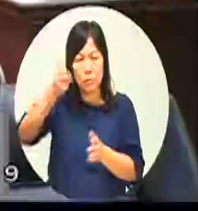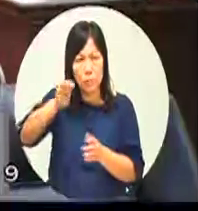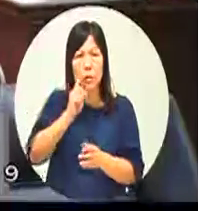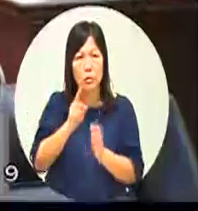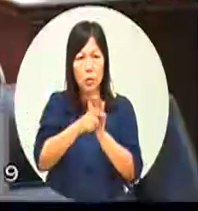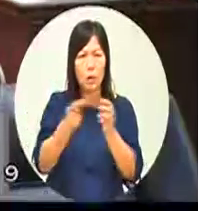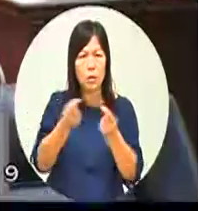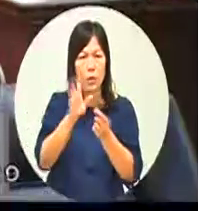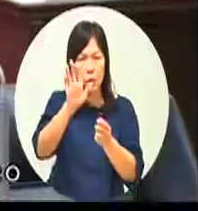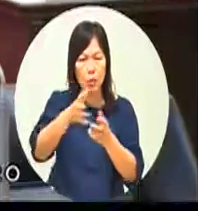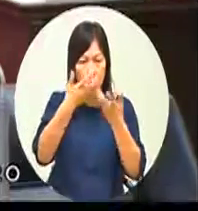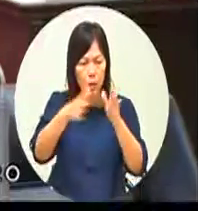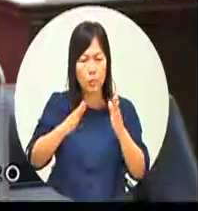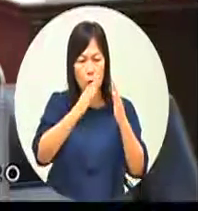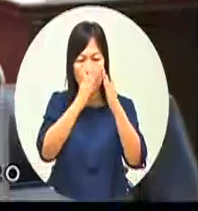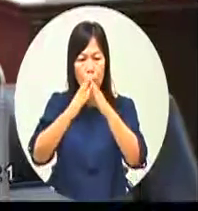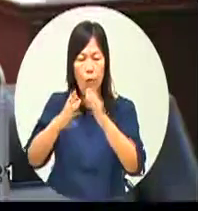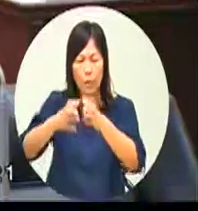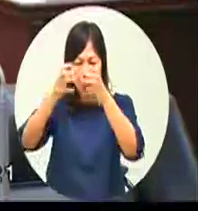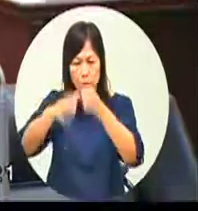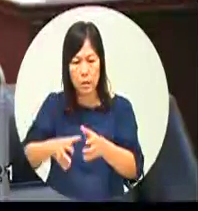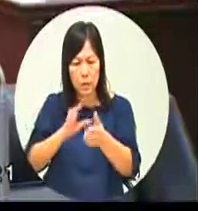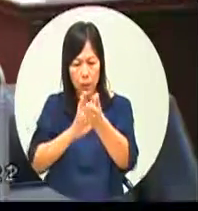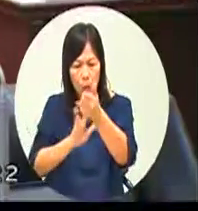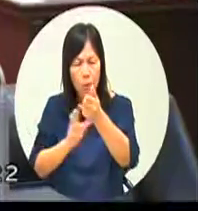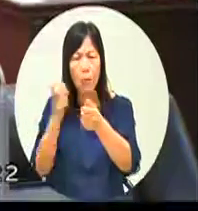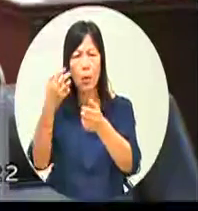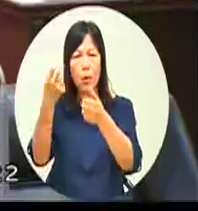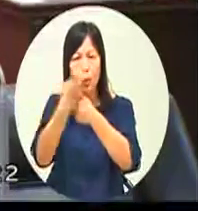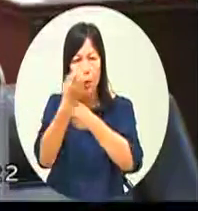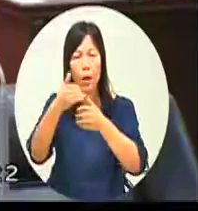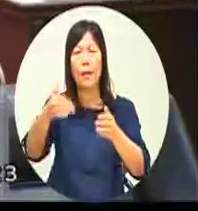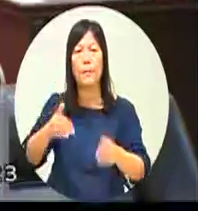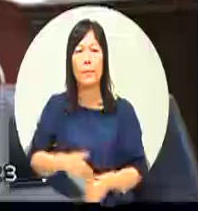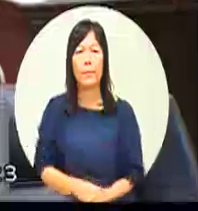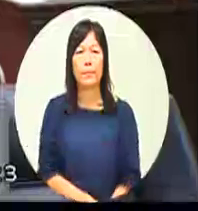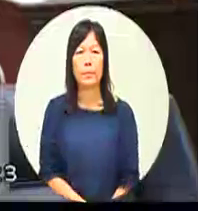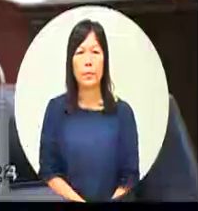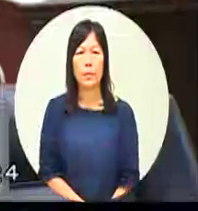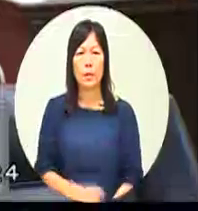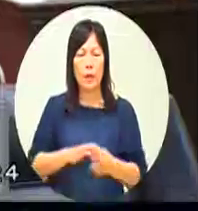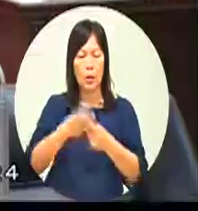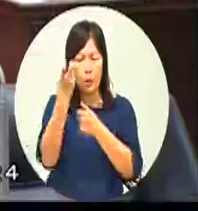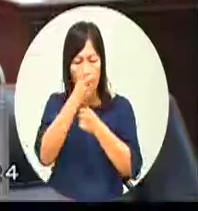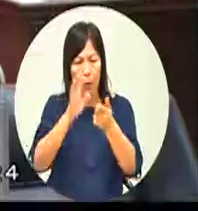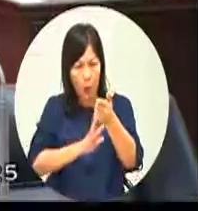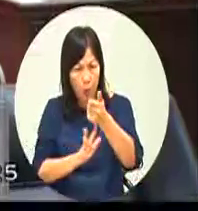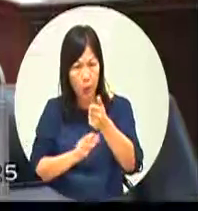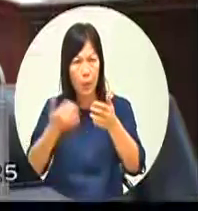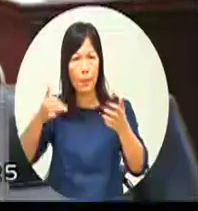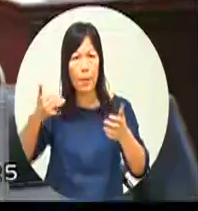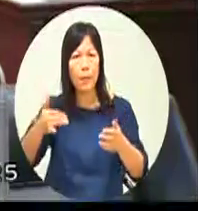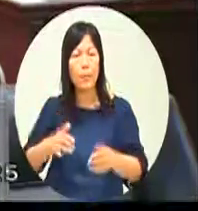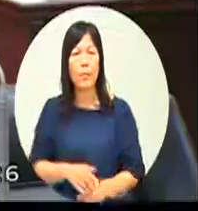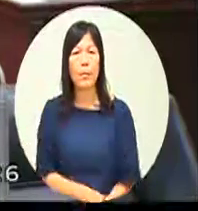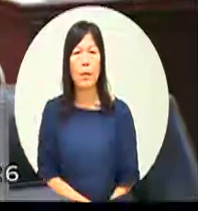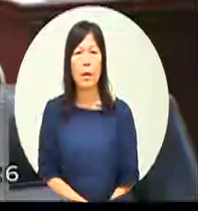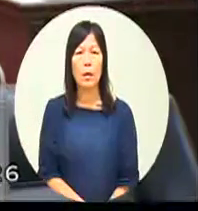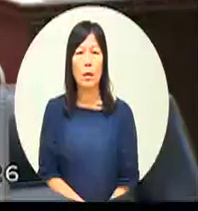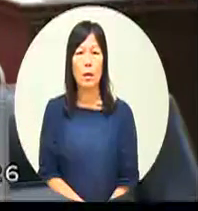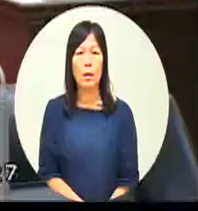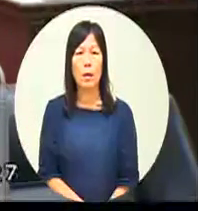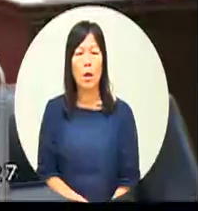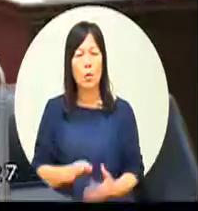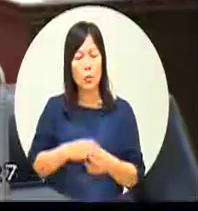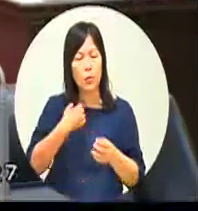实还有很多户是没有成立管委会的嘛哈。那因为没有成立管委会，基本上欠缴这